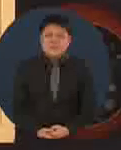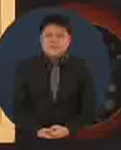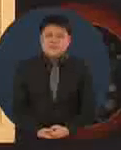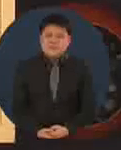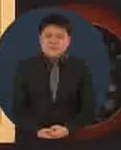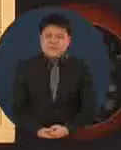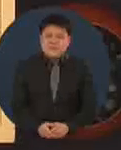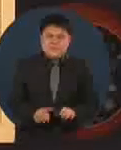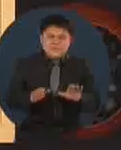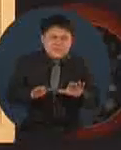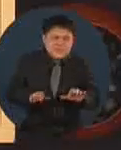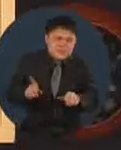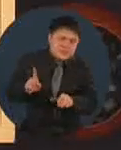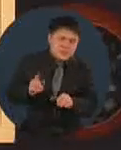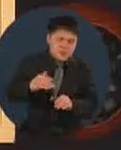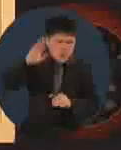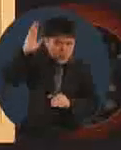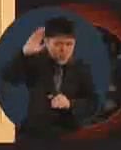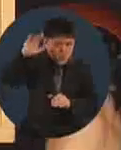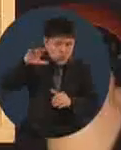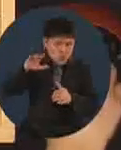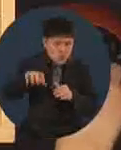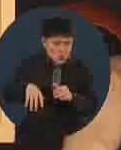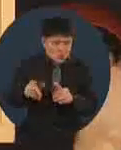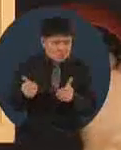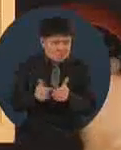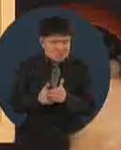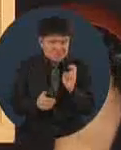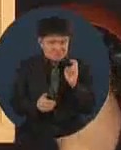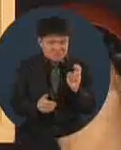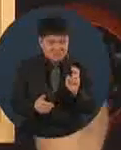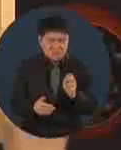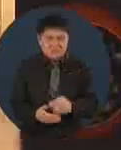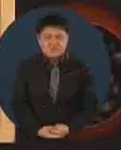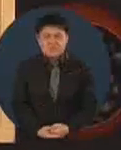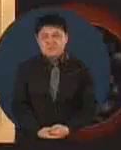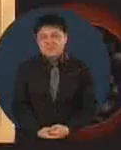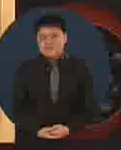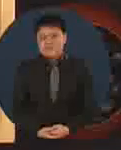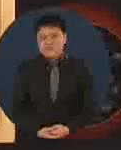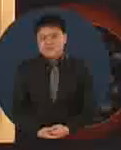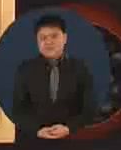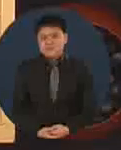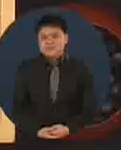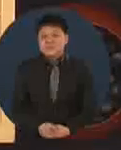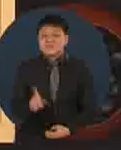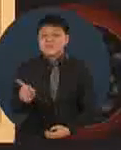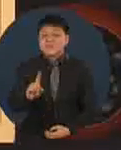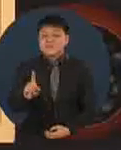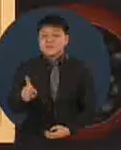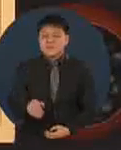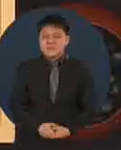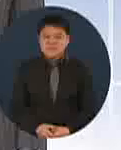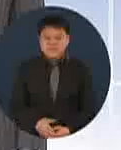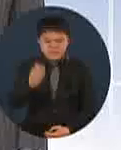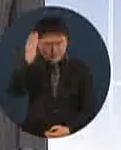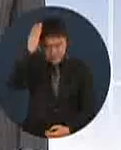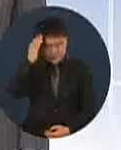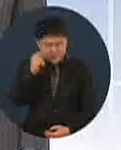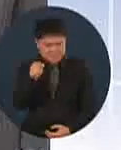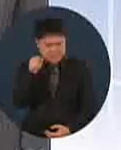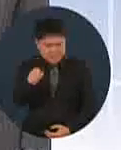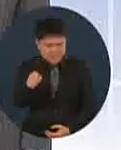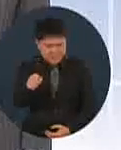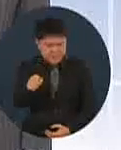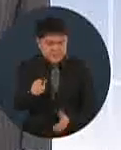네. 지금 상변 쪽에서 저렇게 마무리가 되었는데요. 자, 그러자, 네. 흑의